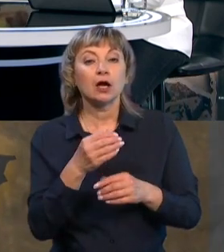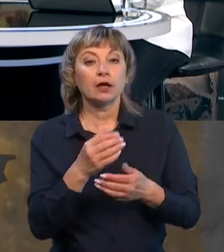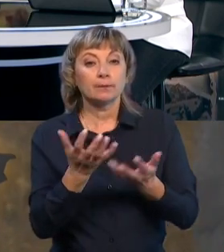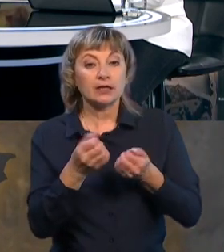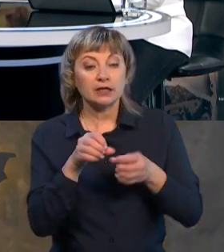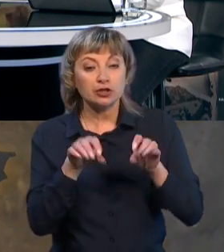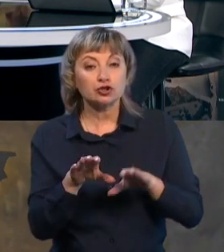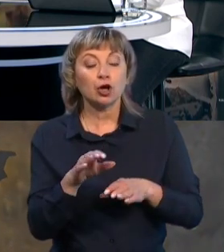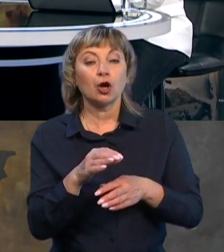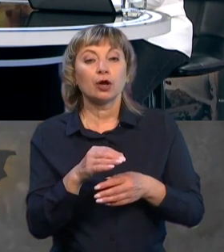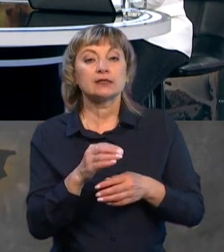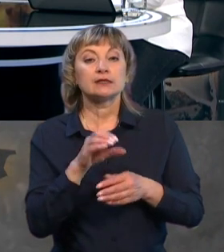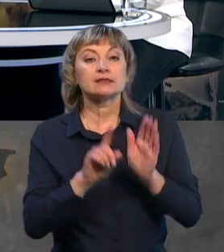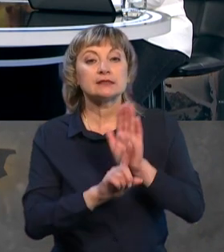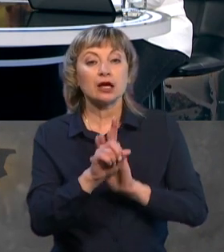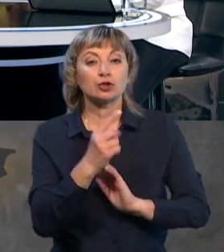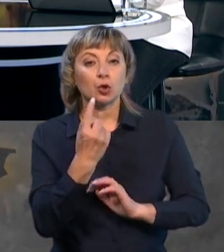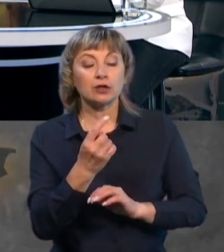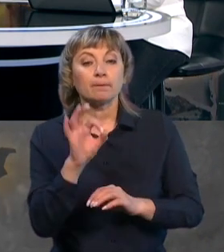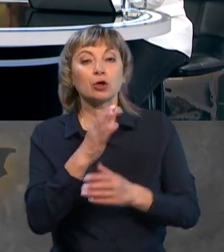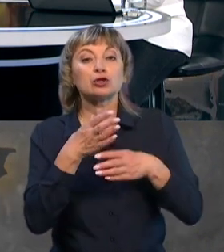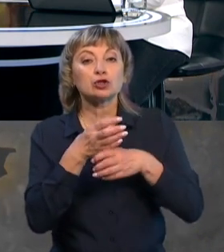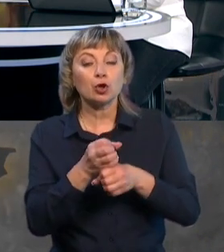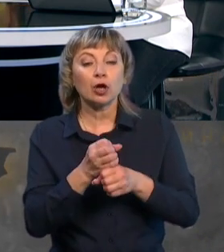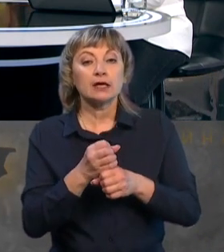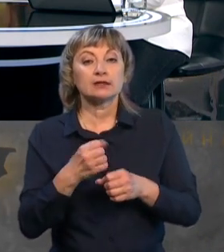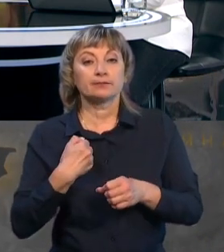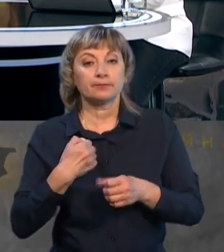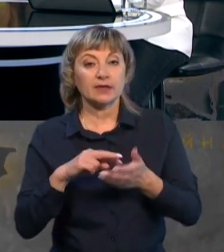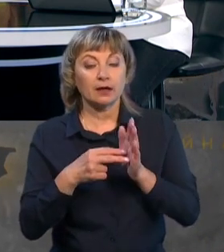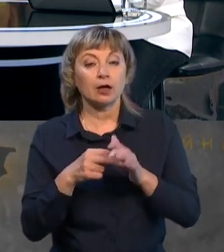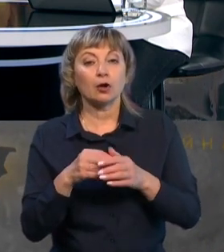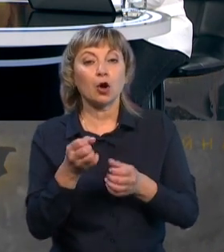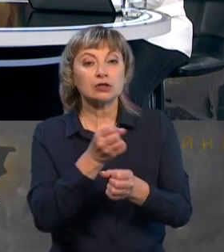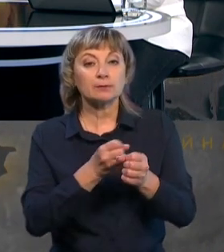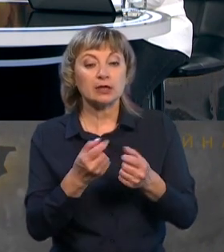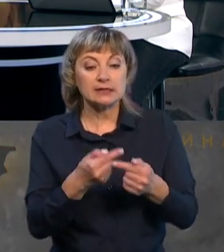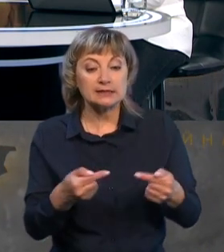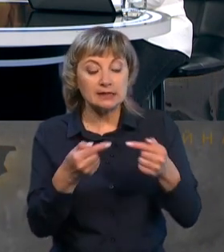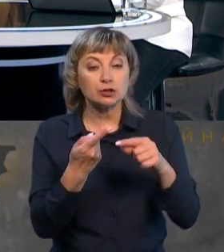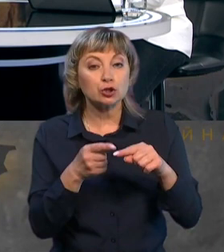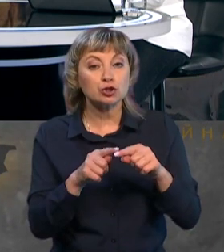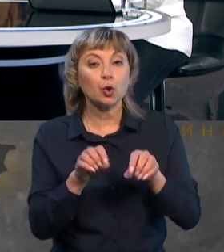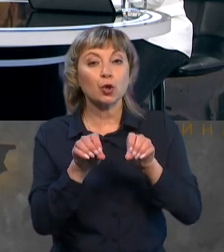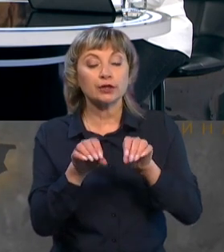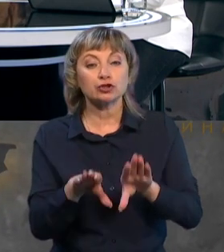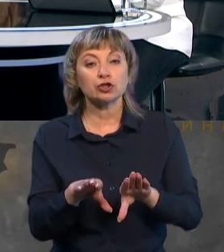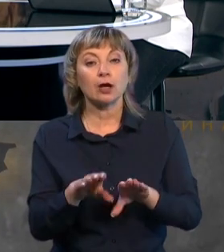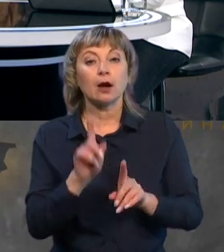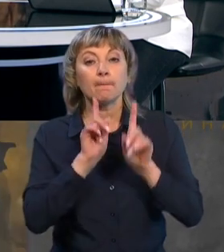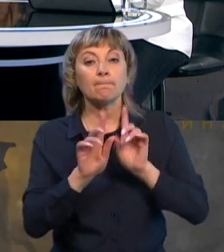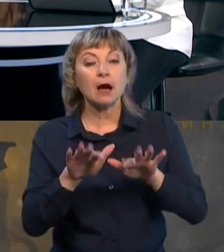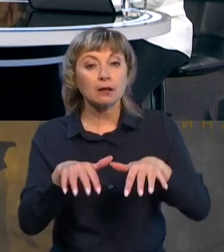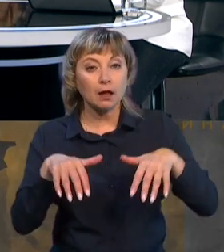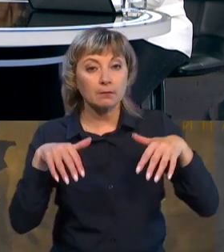угоду старт один про скорочення стратегічних наступальних роззброєнь Згідно цього рішення парламент